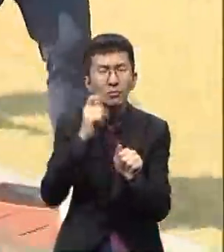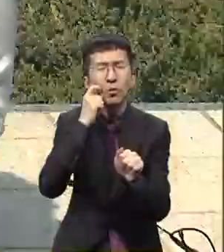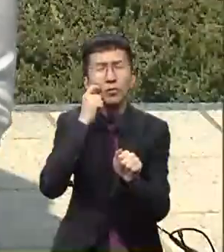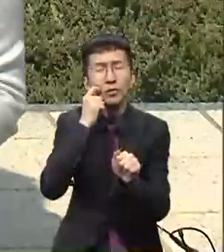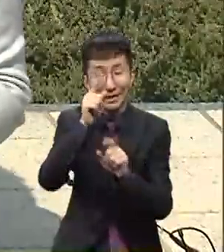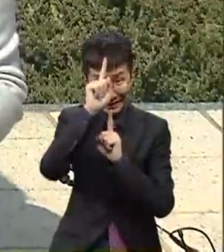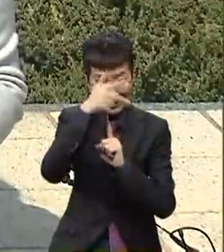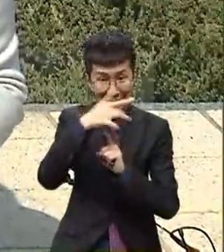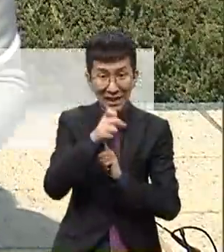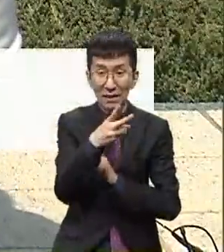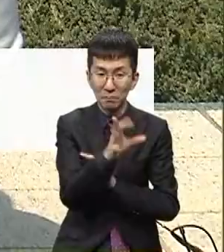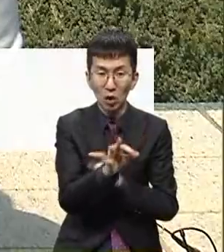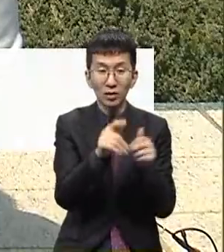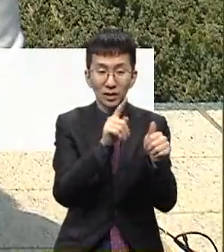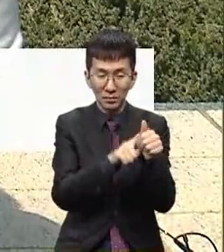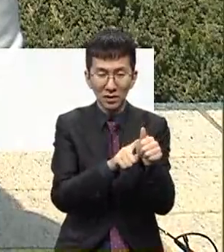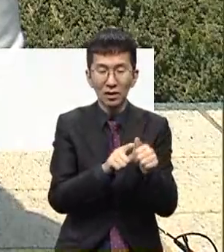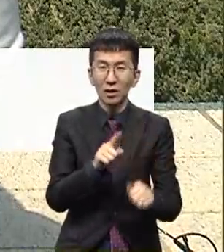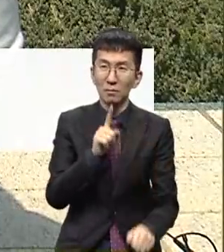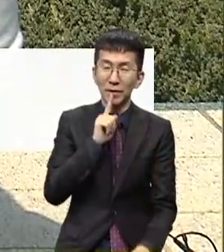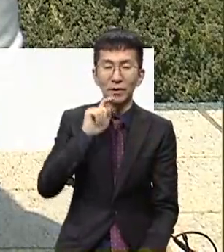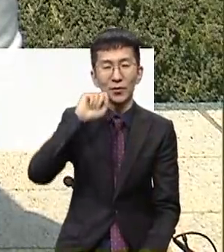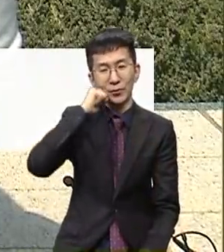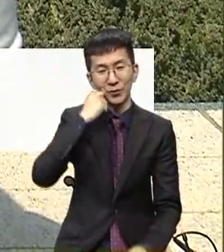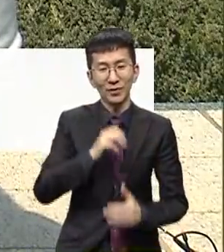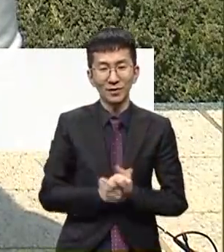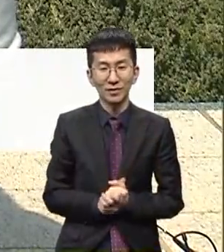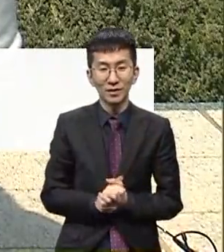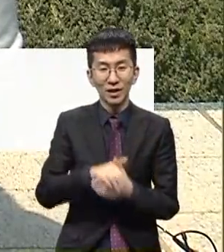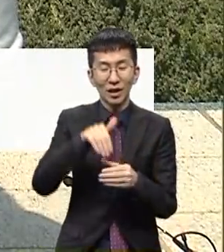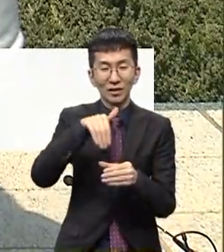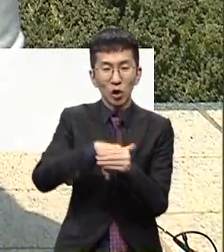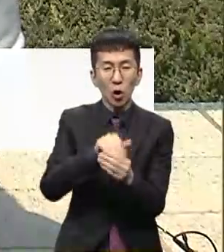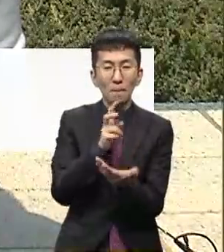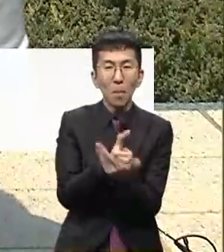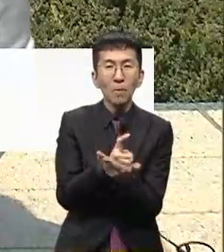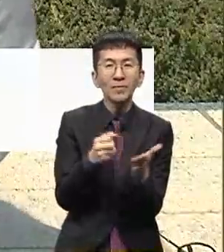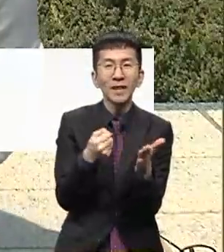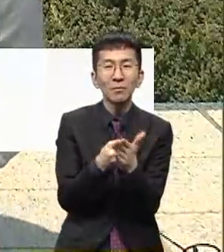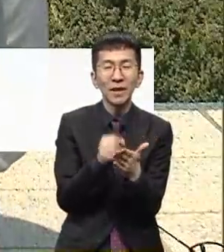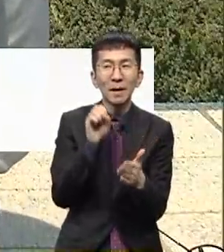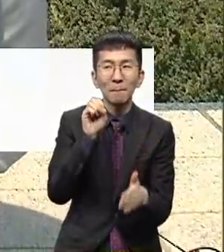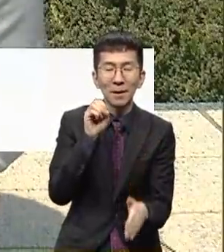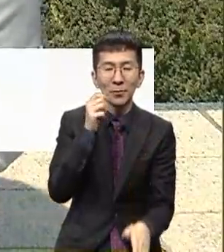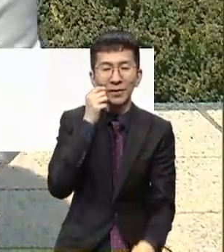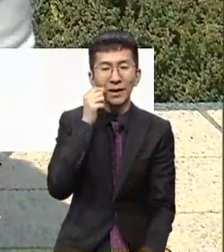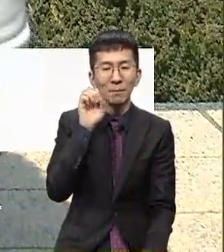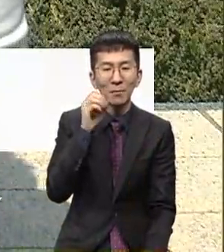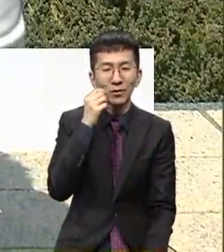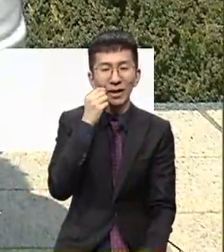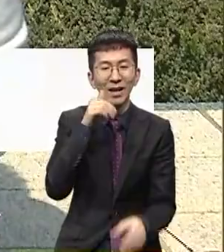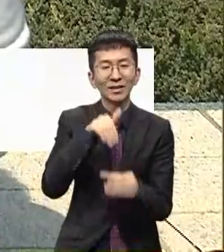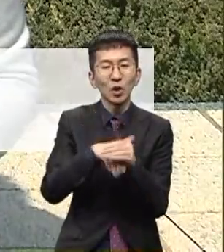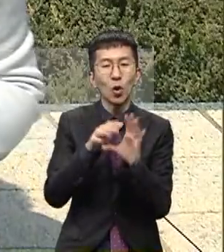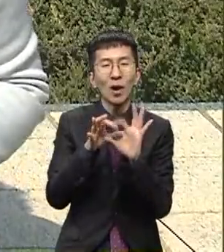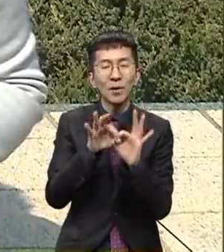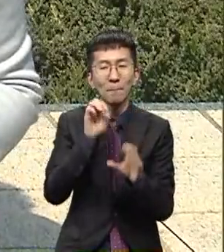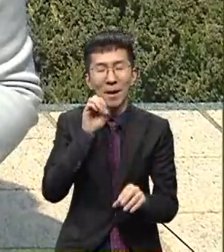경기지사. 저는 뭐 유구무원입니다. 선거법 말하지 말라고 돼 있어요. 선거 얘기를 한번 하면 안 된다고 그래서.